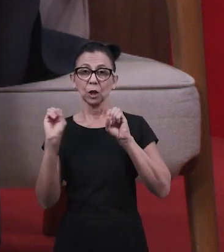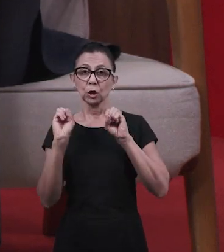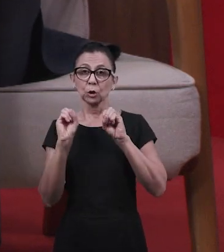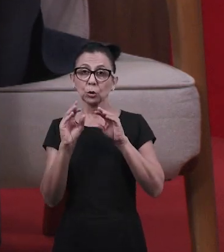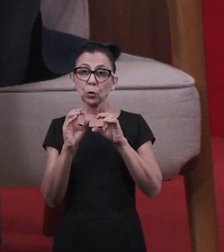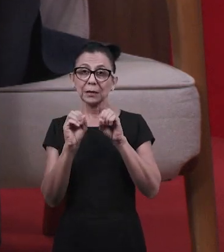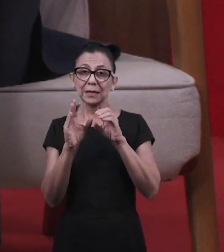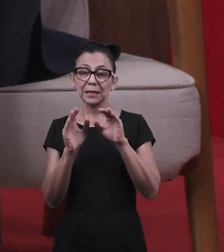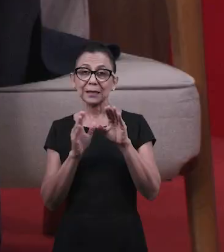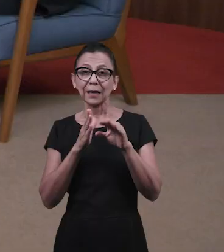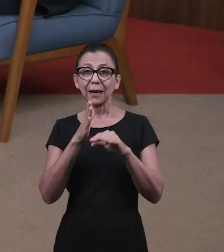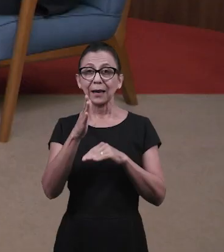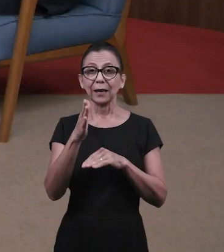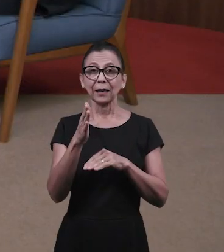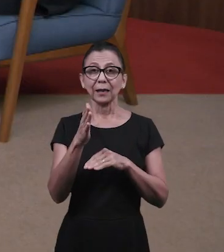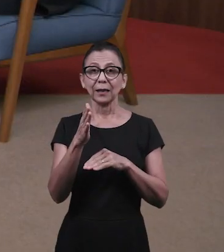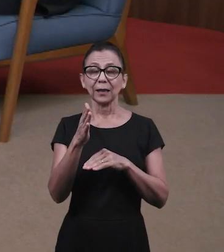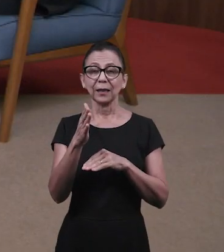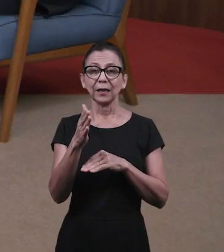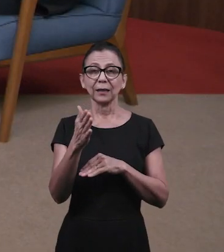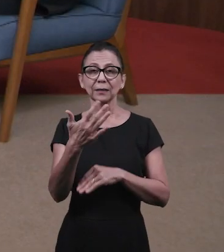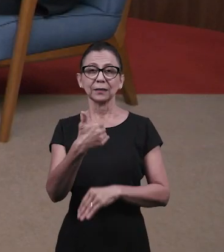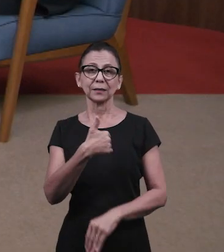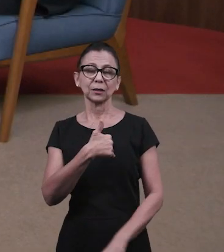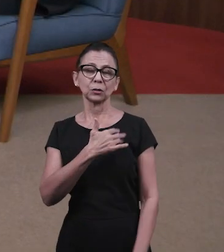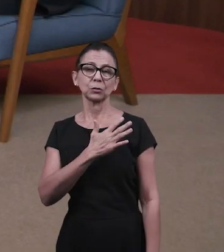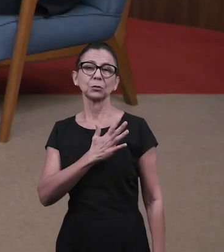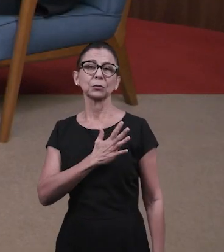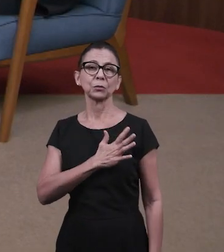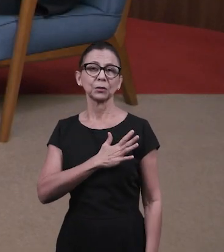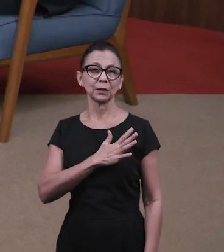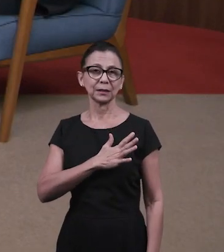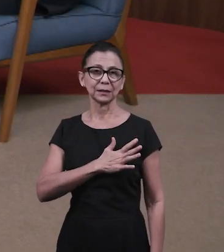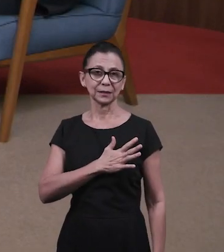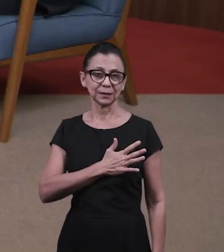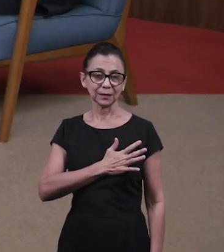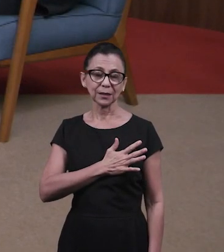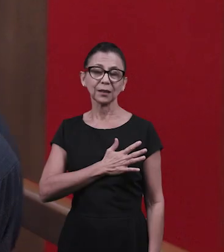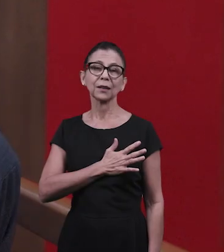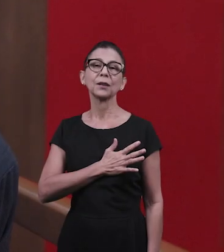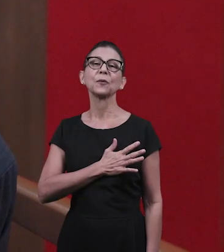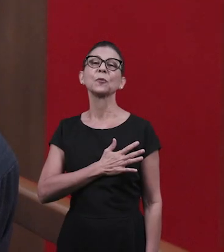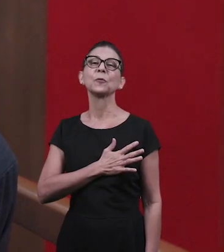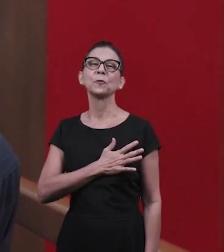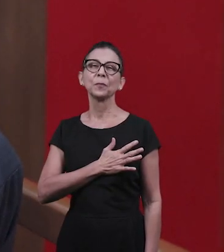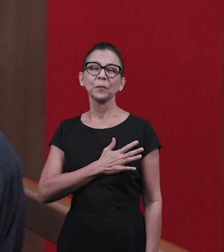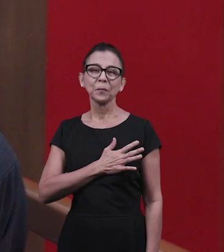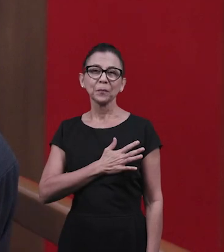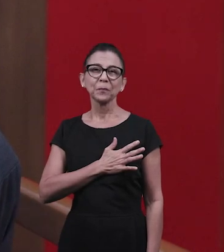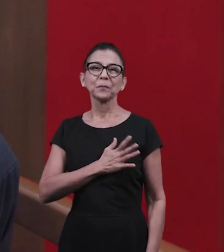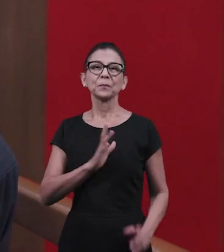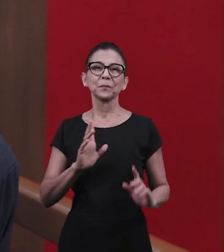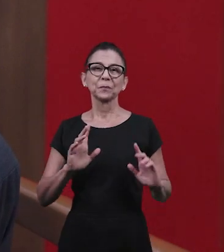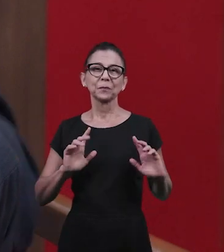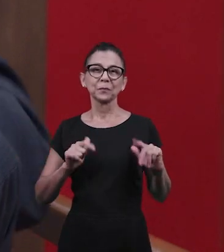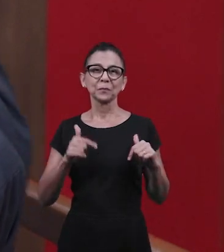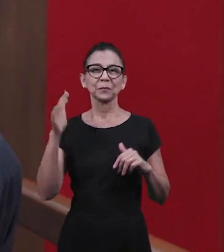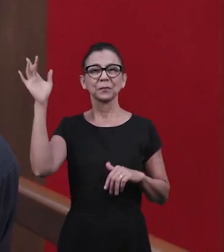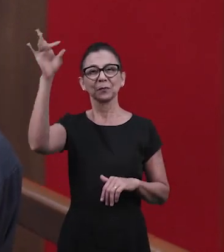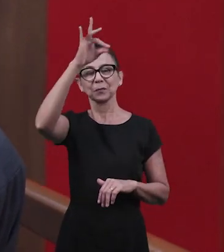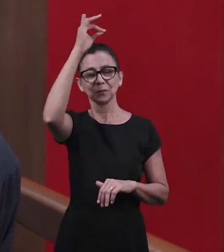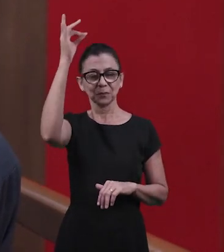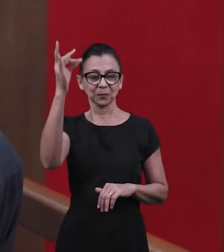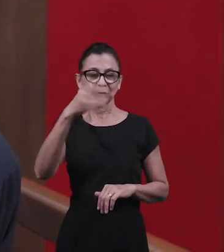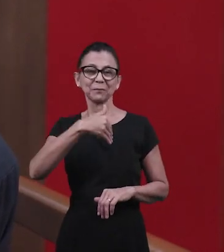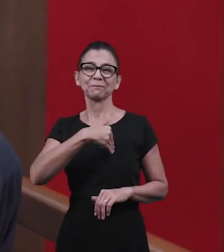reçoit, qui s'ouvre pour l'évangile, pour la parole, l'action du Saint-Esprit,